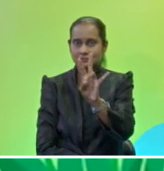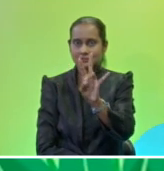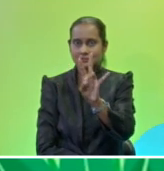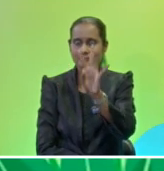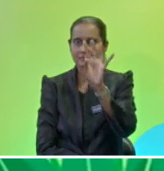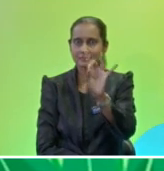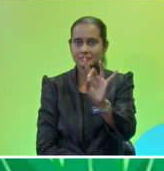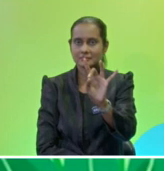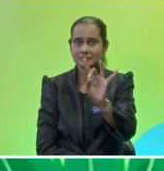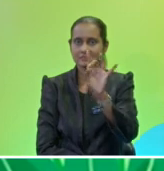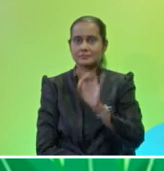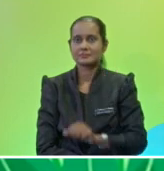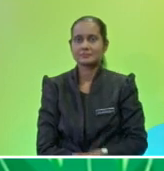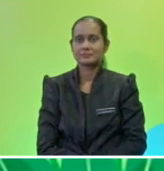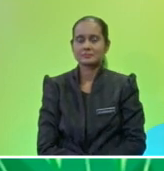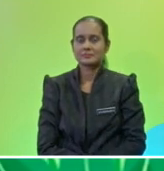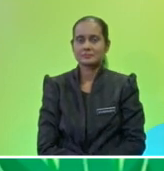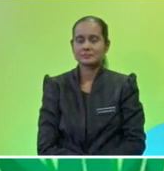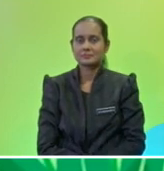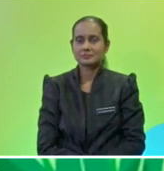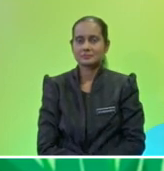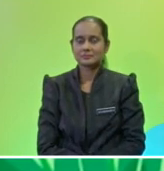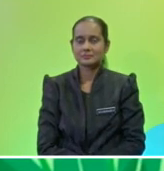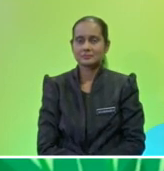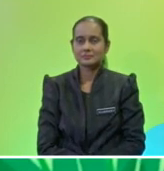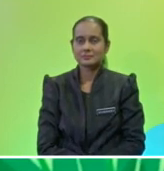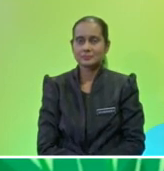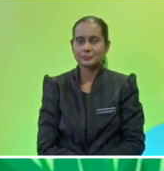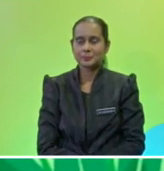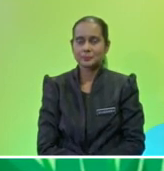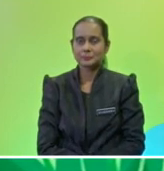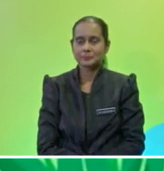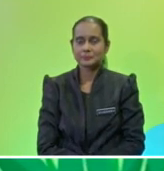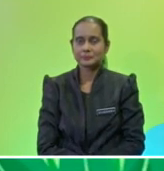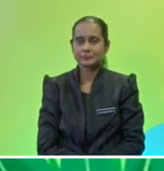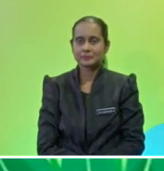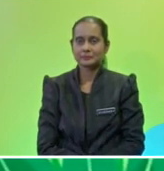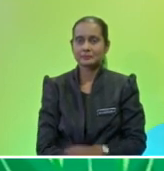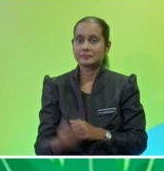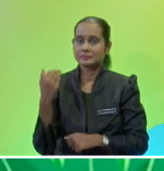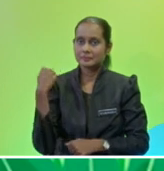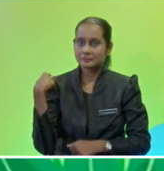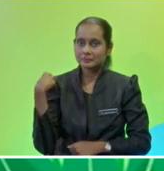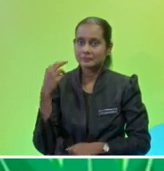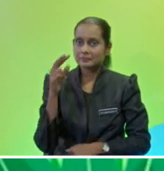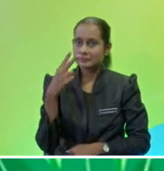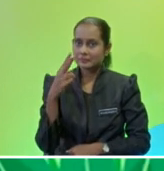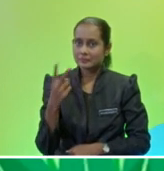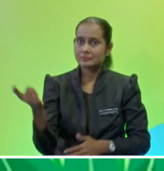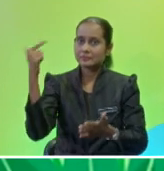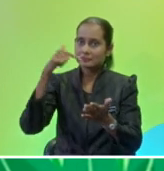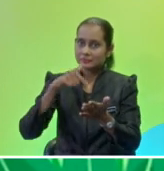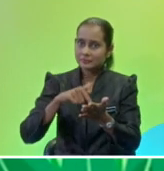tujuh dan delapan ini 8 ekor kucingku ada 8 siput kemudian ada 12 lagi siput di